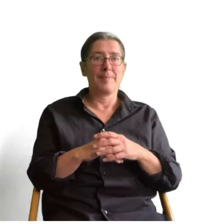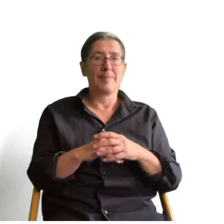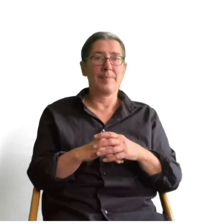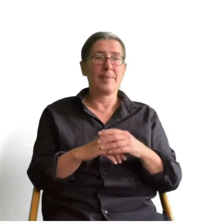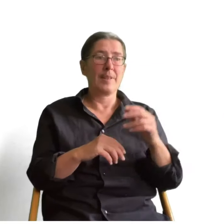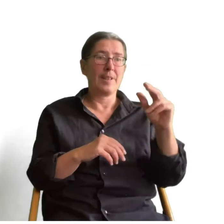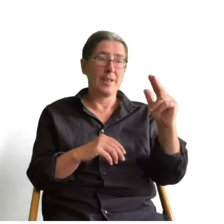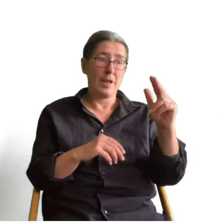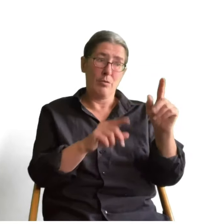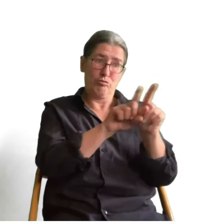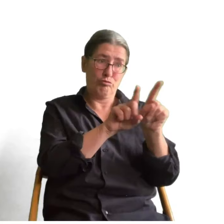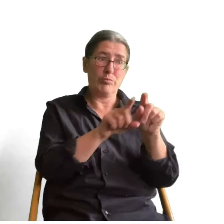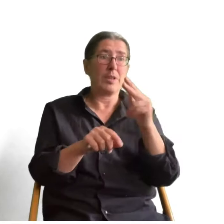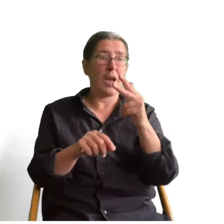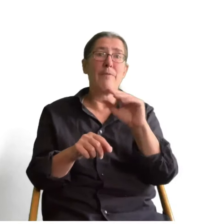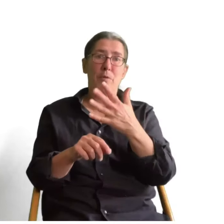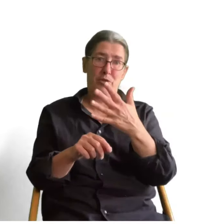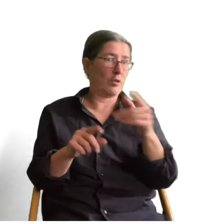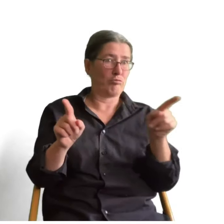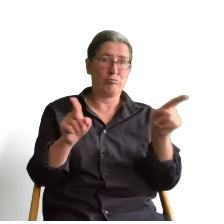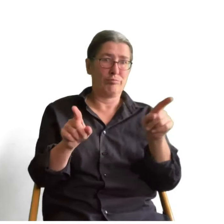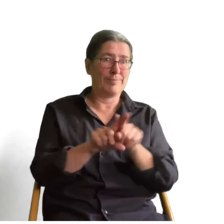das würde praktisch 3/5 entsprechen.